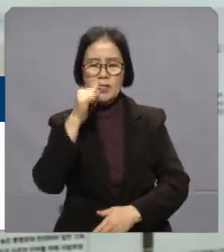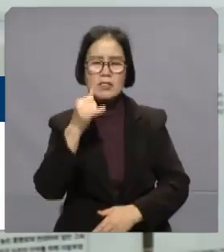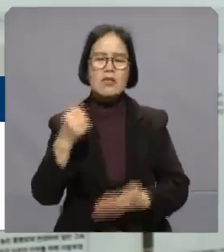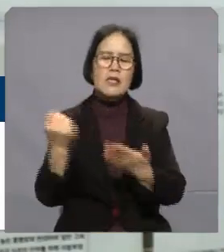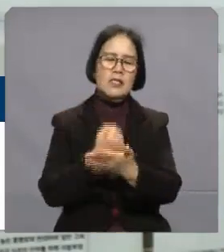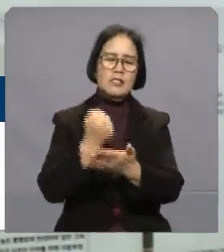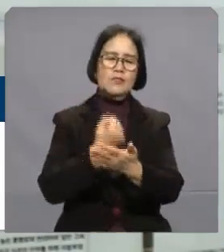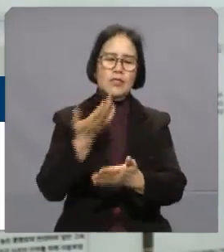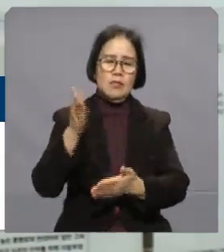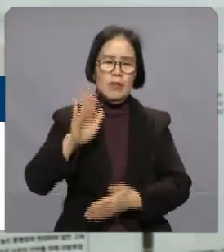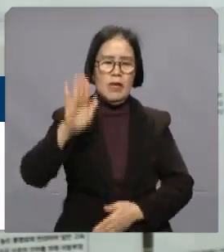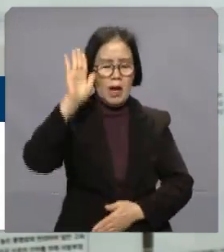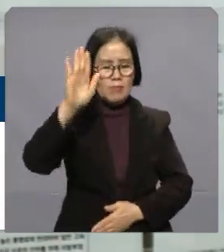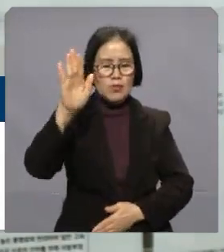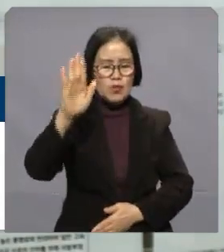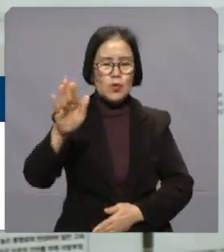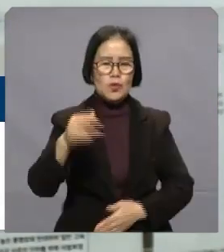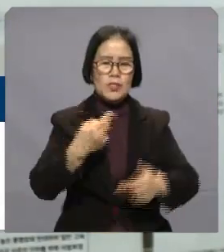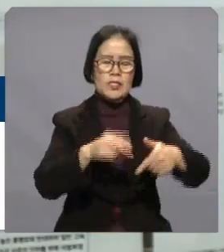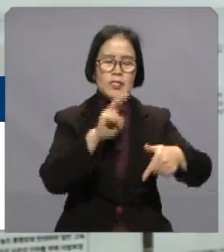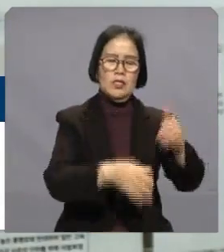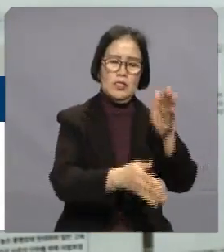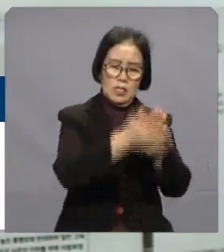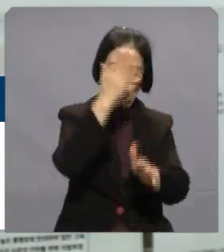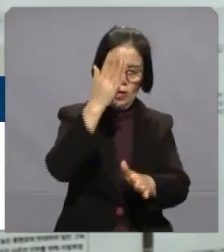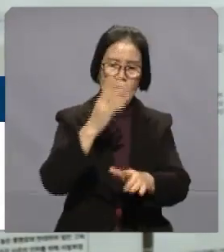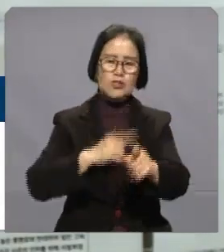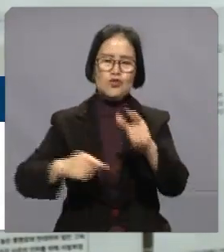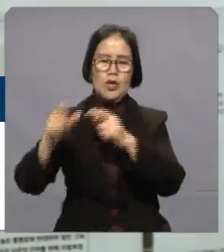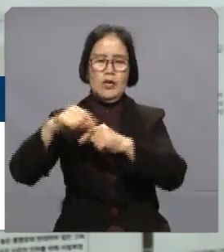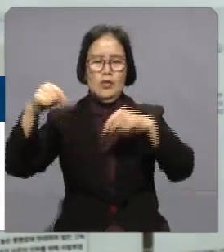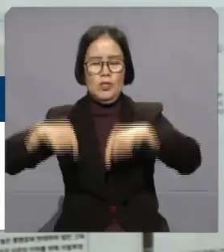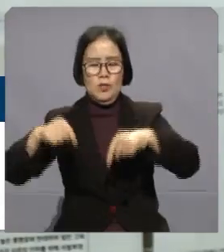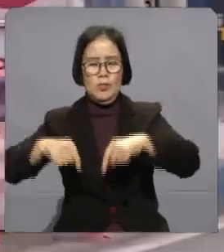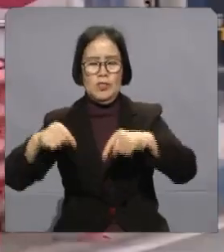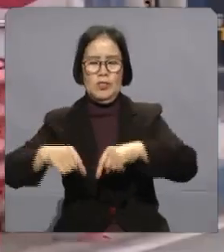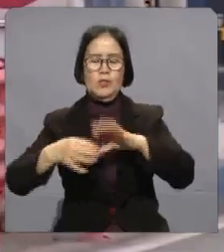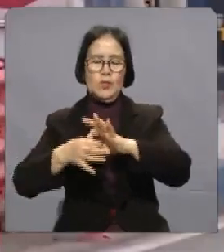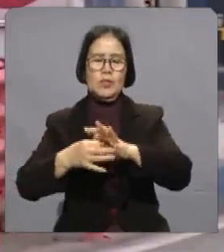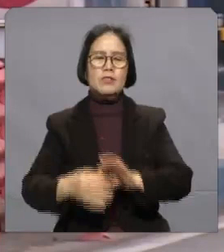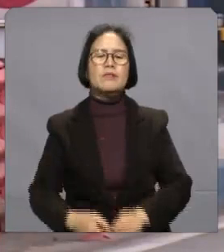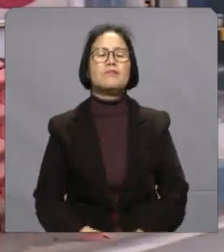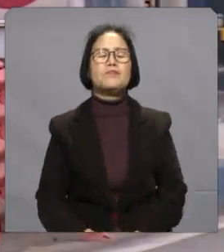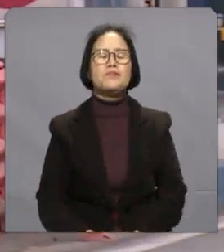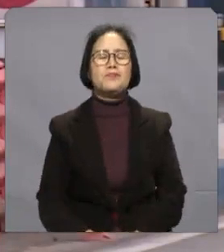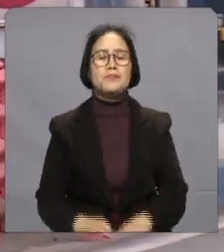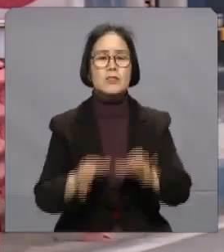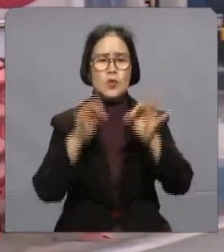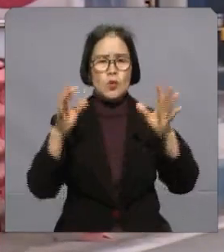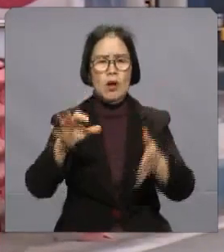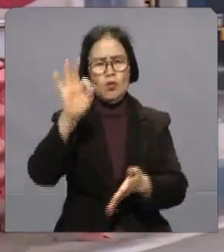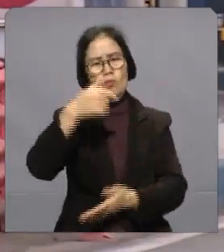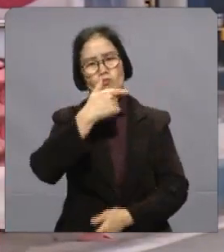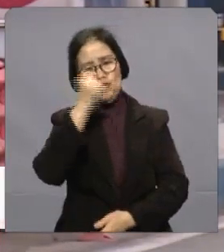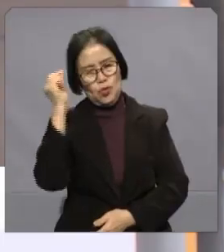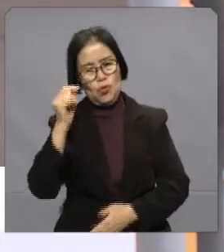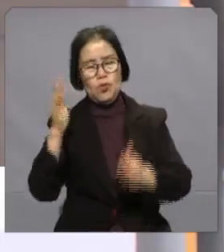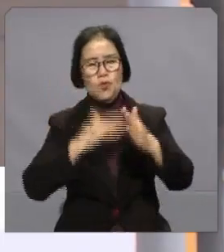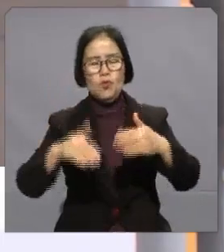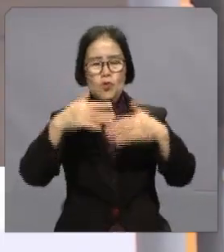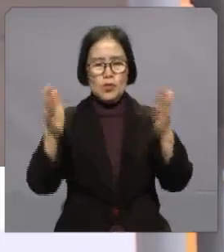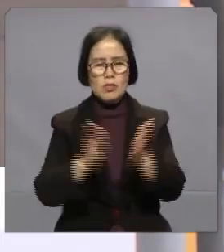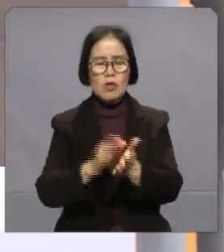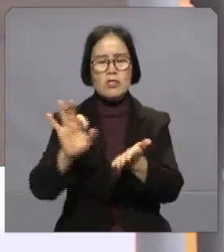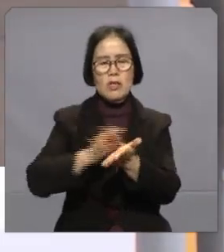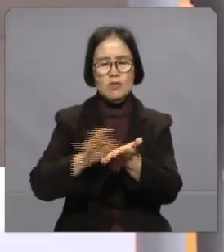합니다만 앞으로 이것은 인천시와 추가로 협의를 통해서 그동안 예산 부족과 공공기관 재무